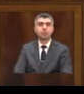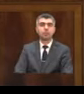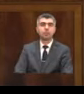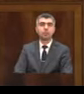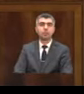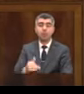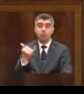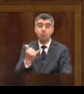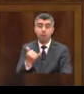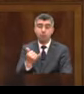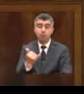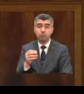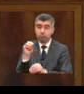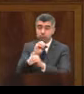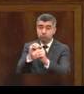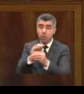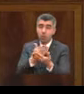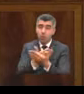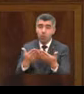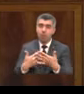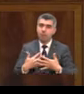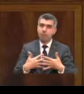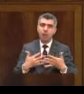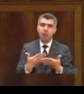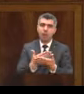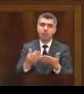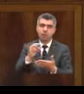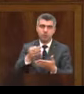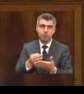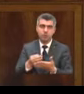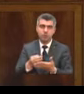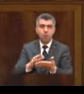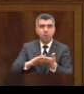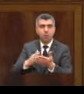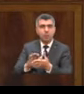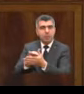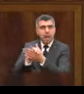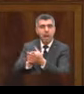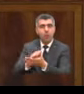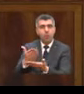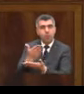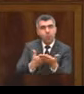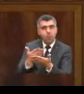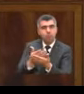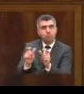كنعتبره إنجاز مهم يحق لنا جميعا أن نعتز به، لأنه رصيد ديال التعاون بين مختلف المتدخلين.